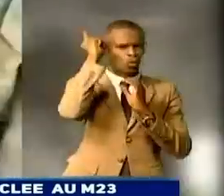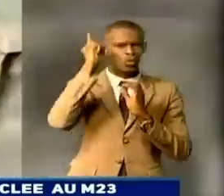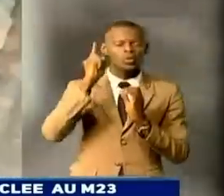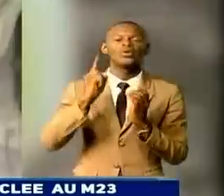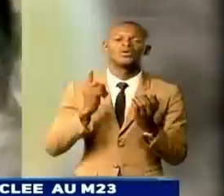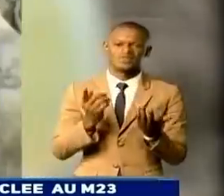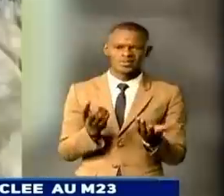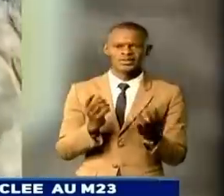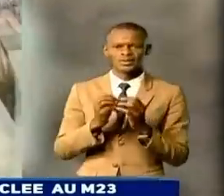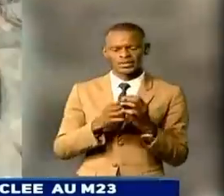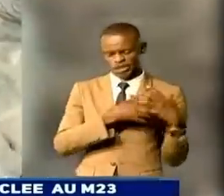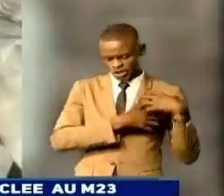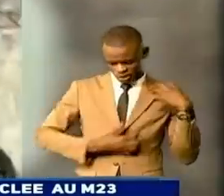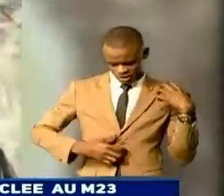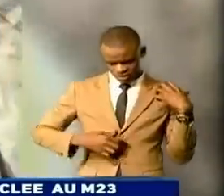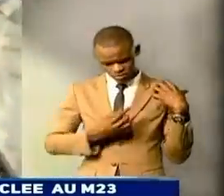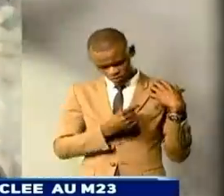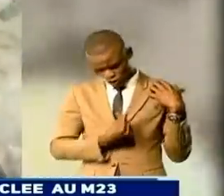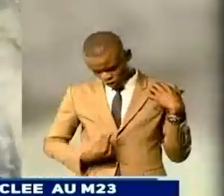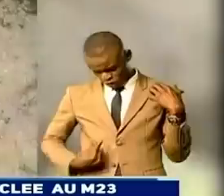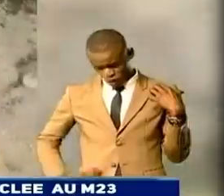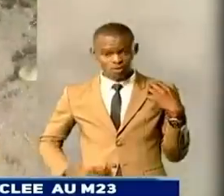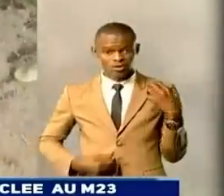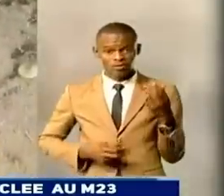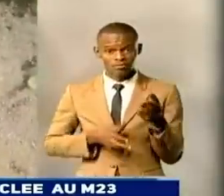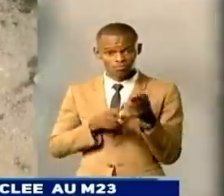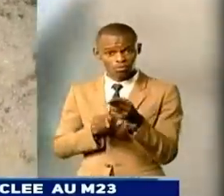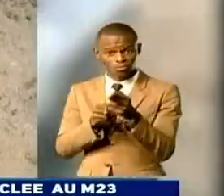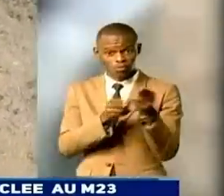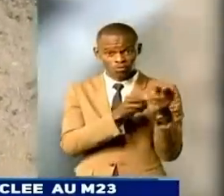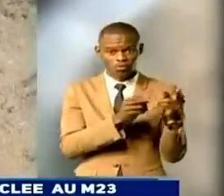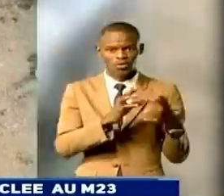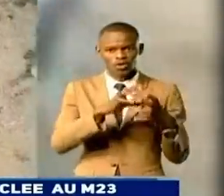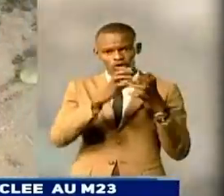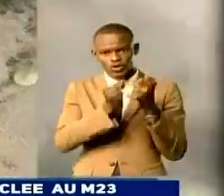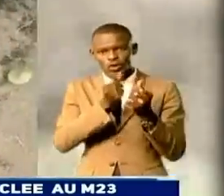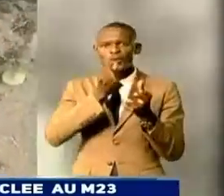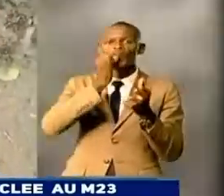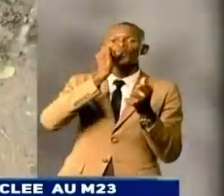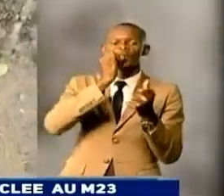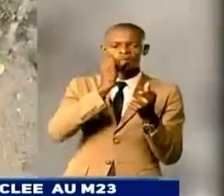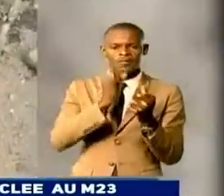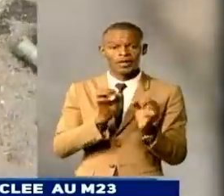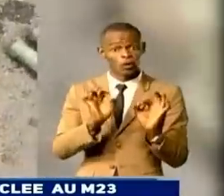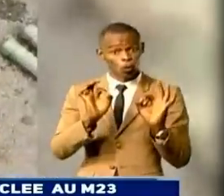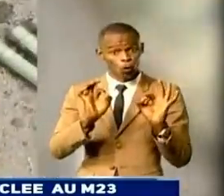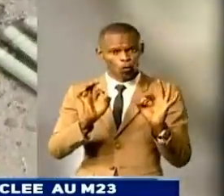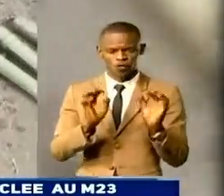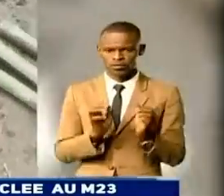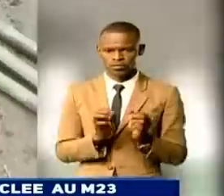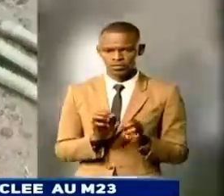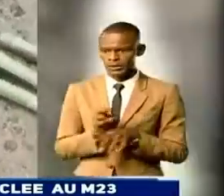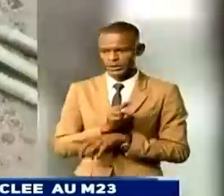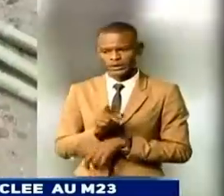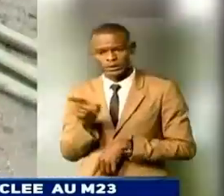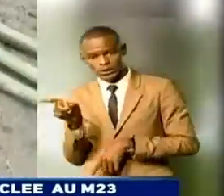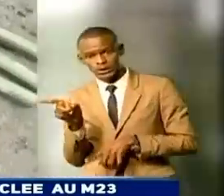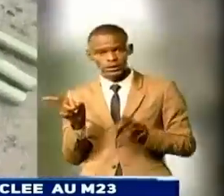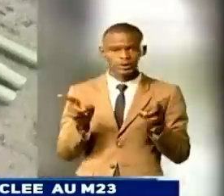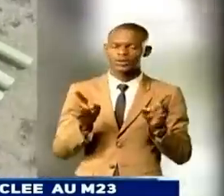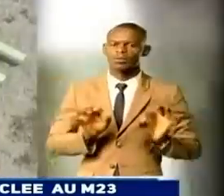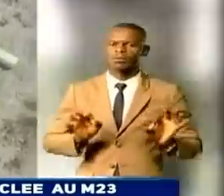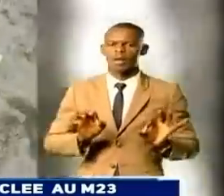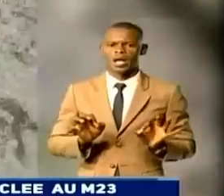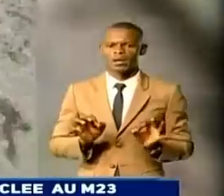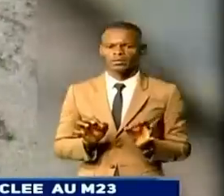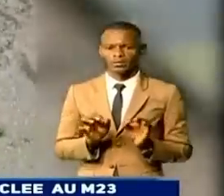PKM, d'une paire de tenues militaires et de 2 gourdes militaires non utilisées ni par les FARDC ni par les terroristes du